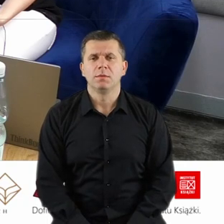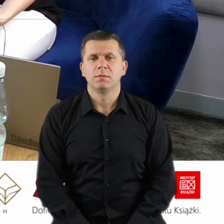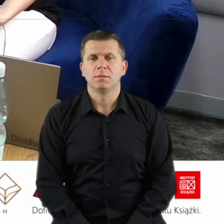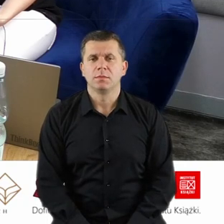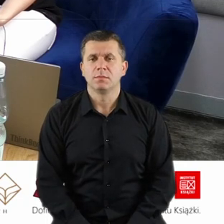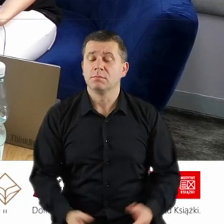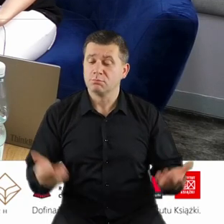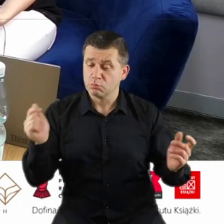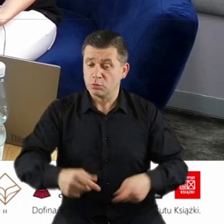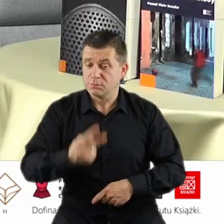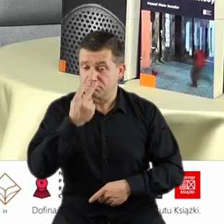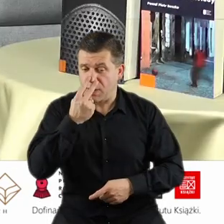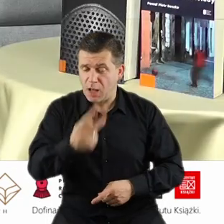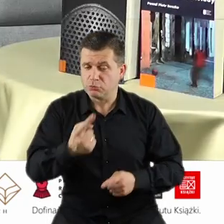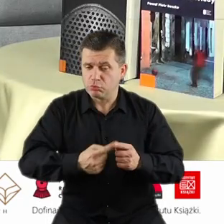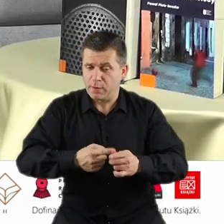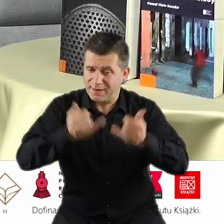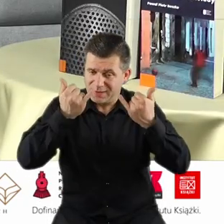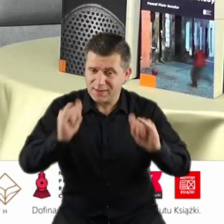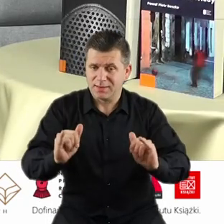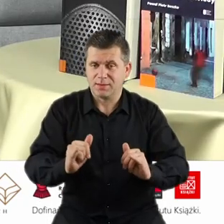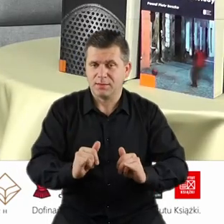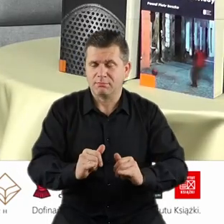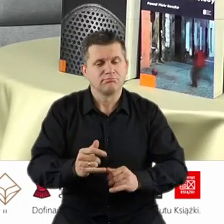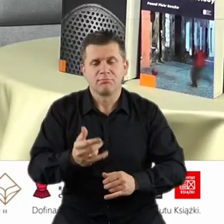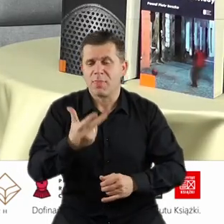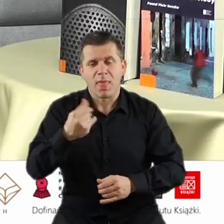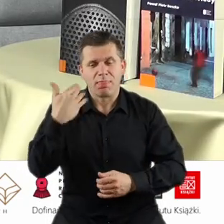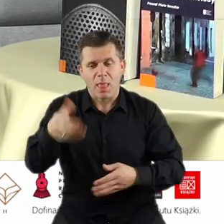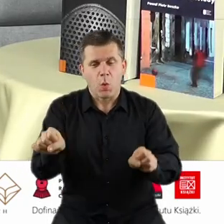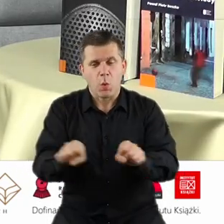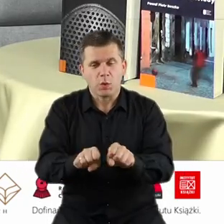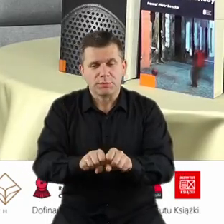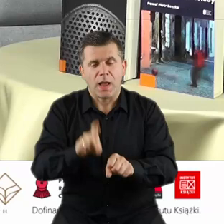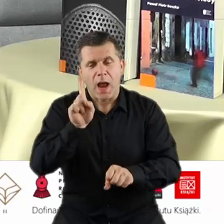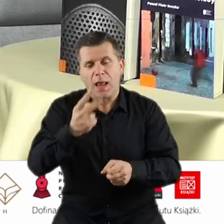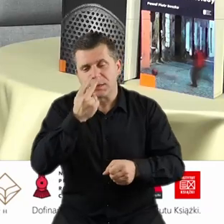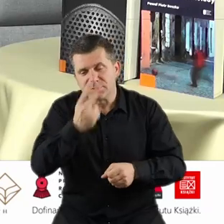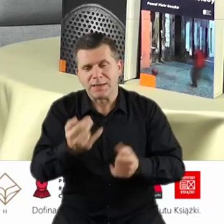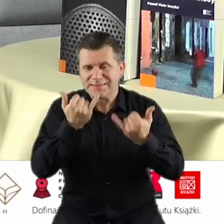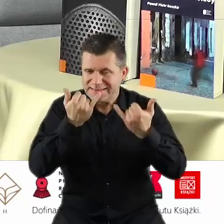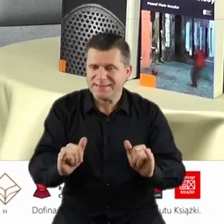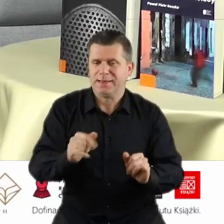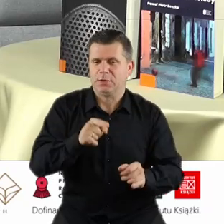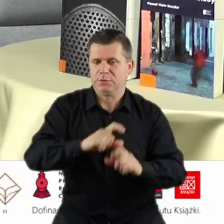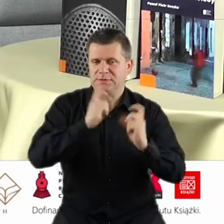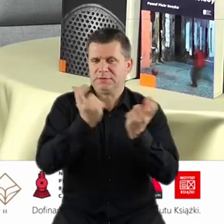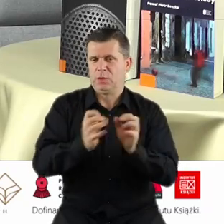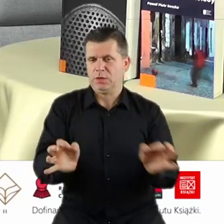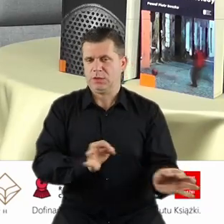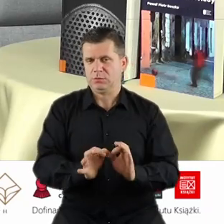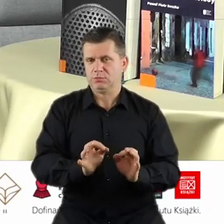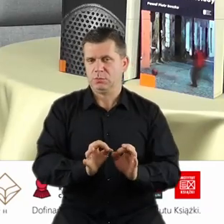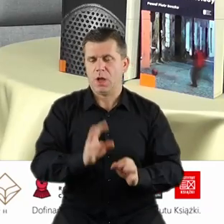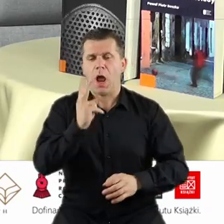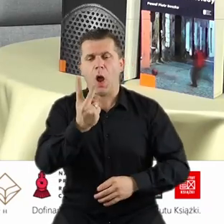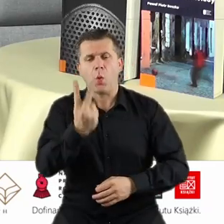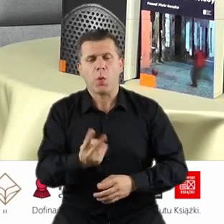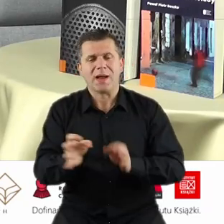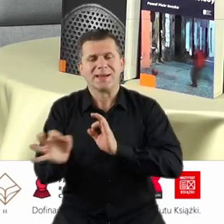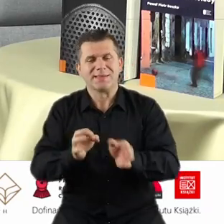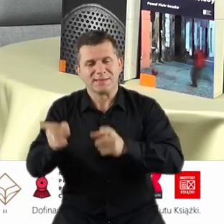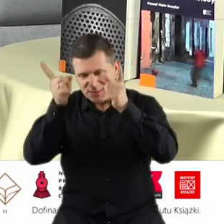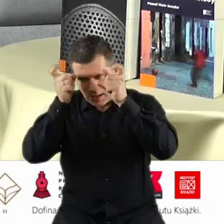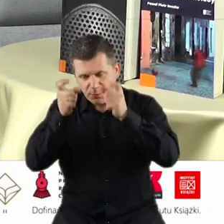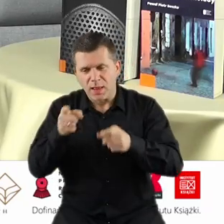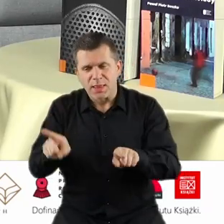I to też każe nam spojrzeć nieco inaczej na... Nie usprawiedliwić, tylko spojrzeć nieco inaczej na tą całą historię. A druga historia z